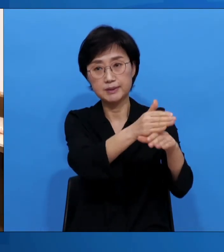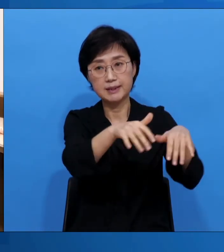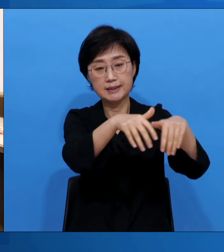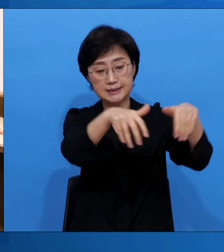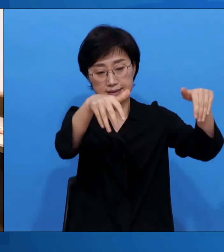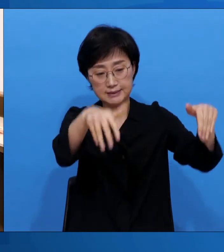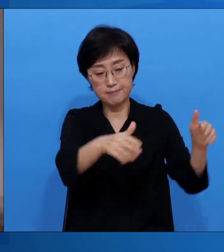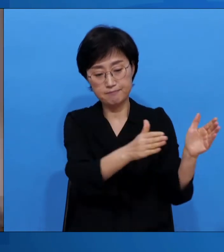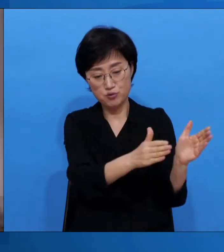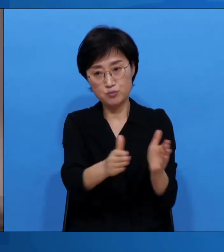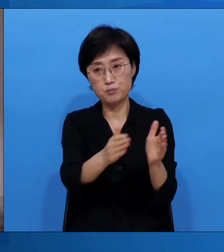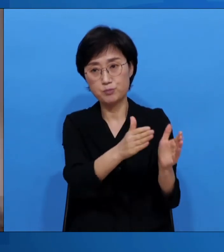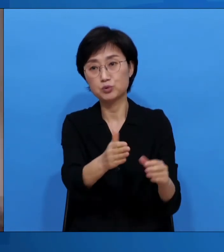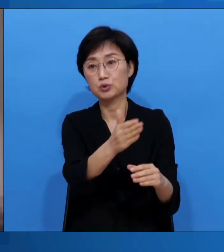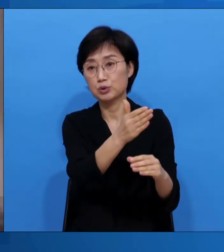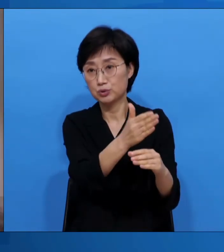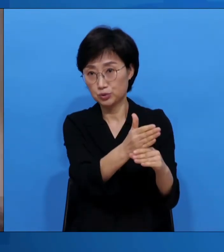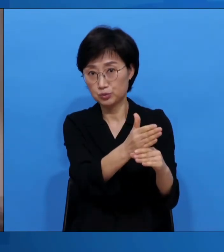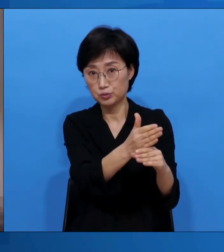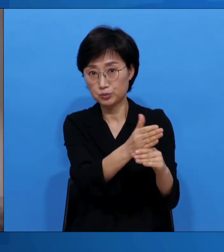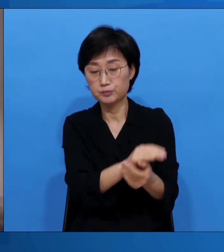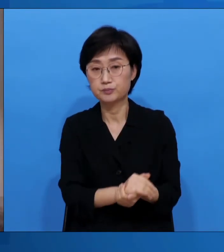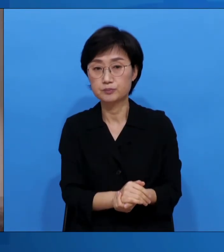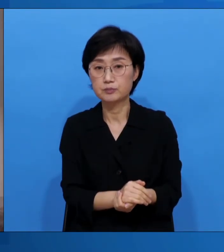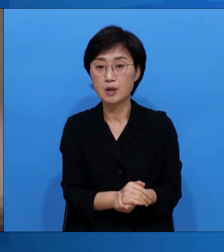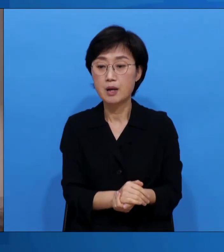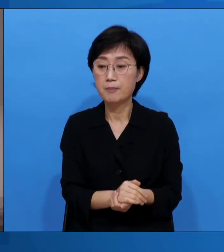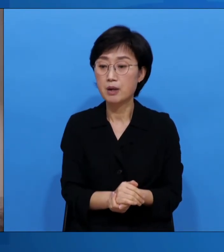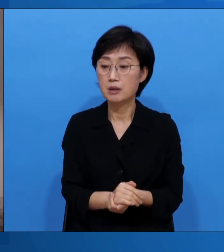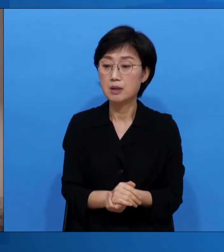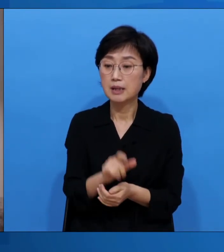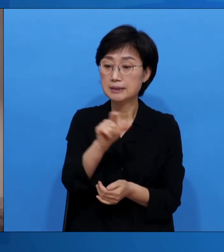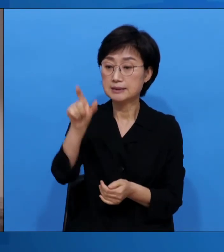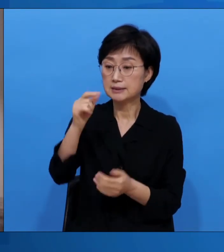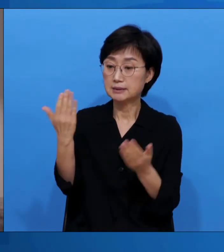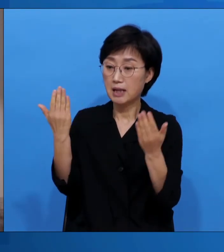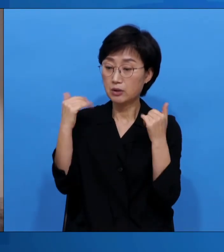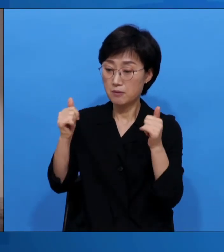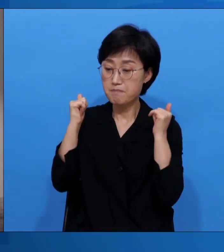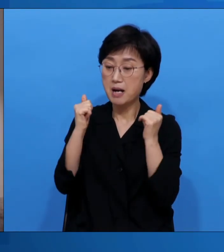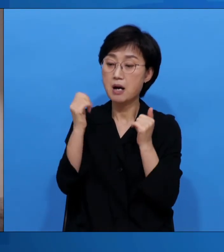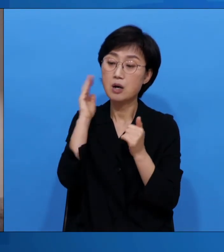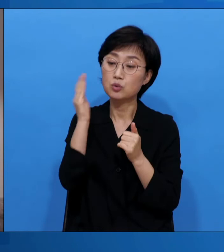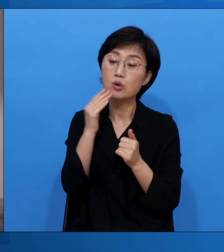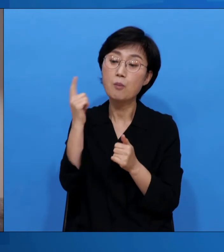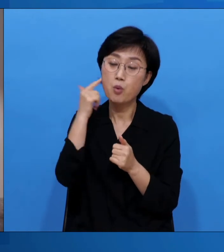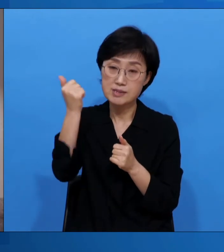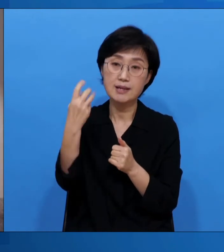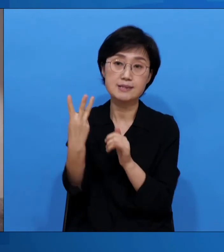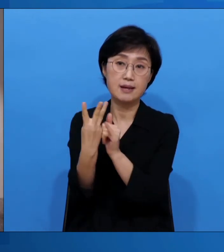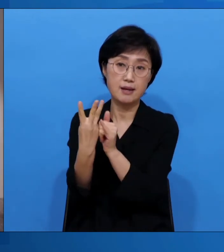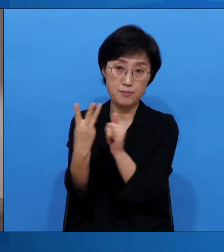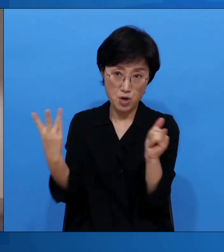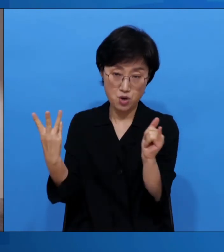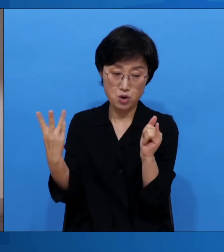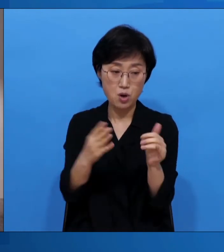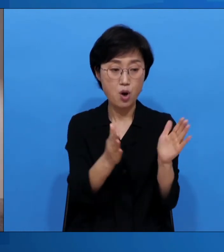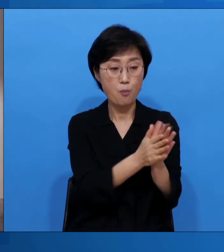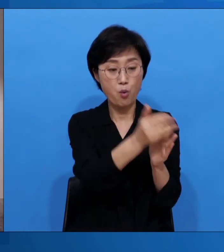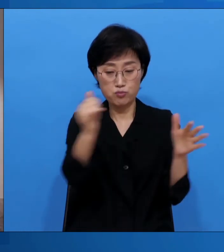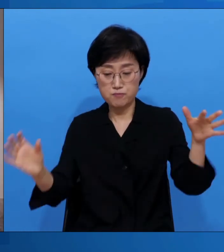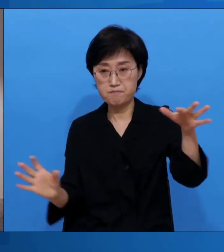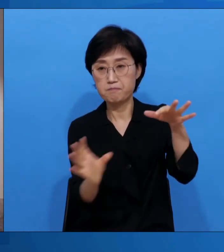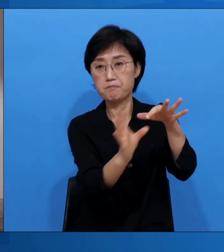있습니다. 이를 위해 RTS에서 훈련받은 3명의 농인 목회자를 본부 소속 기관